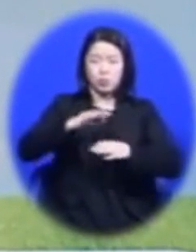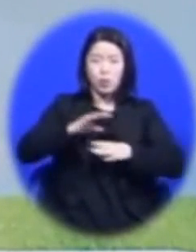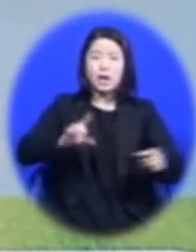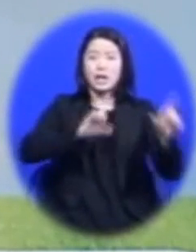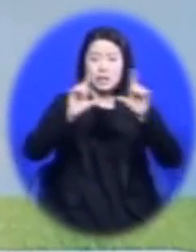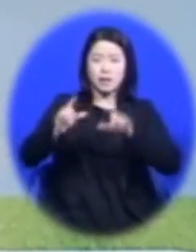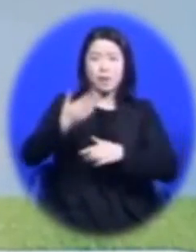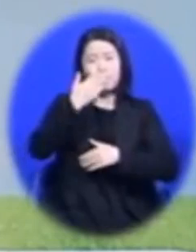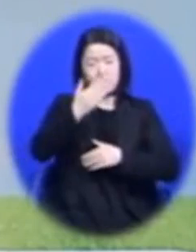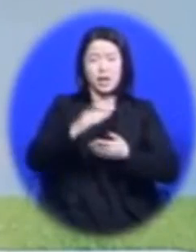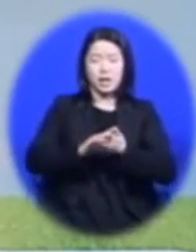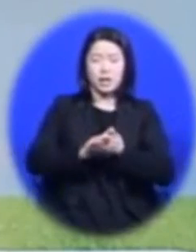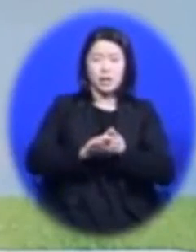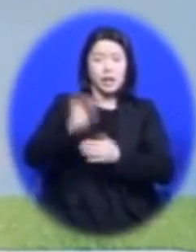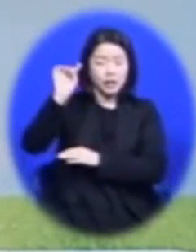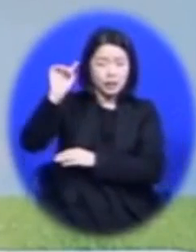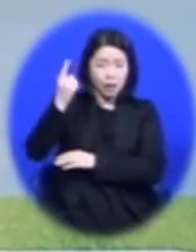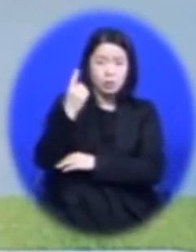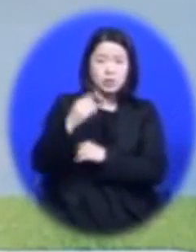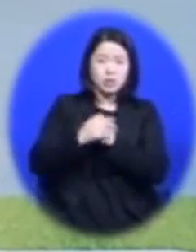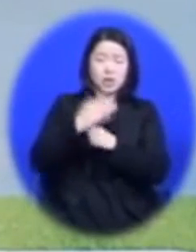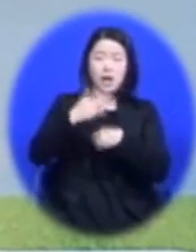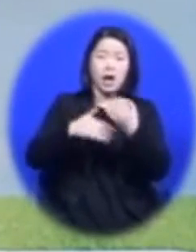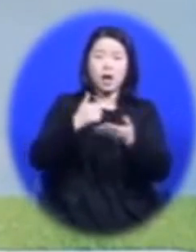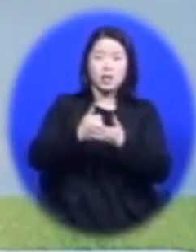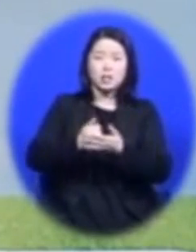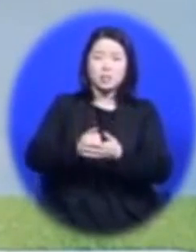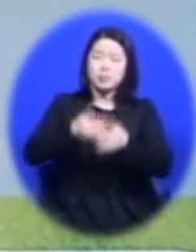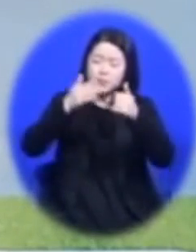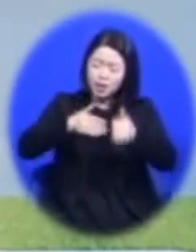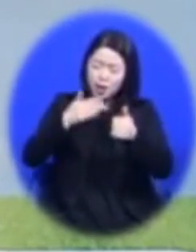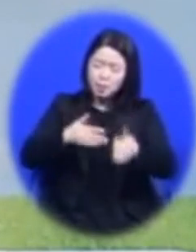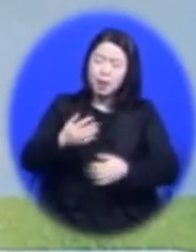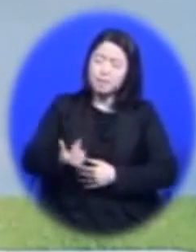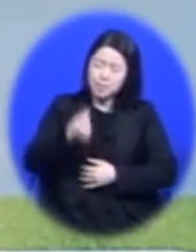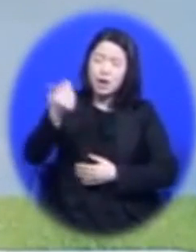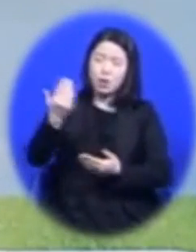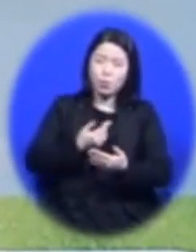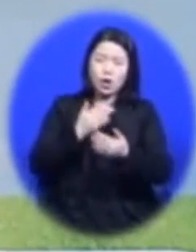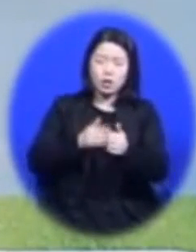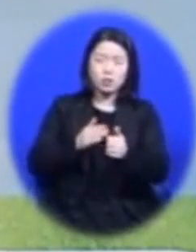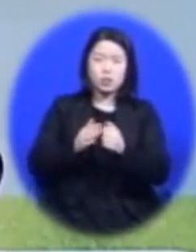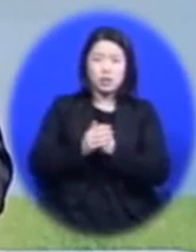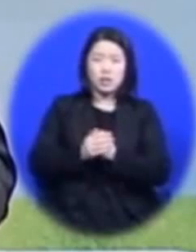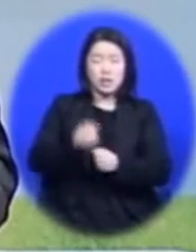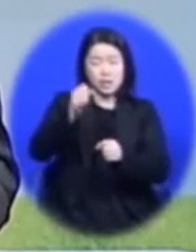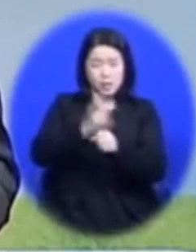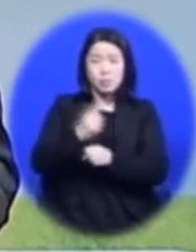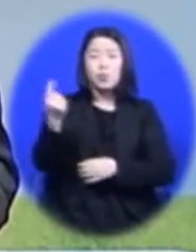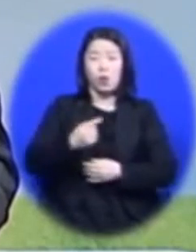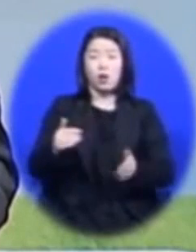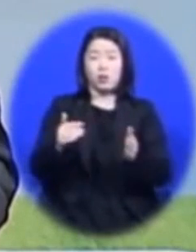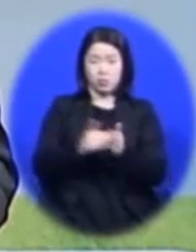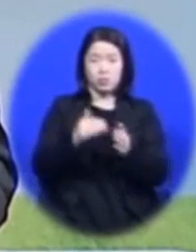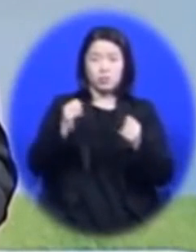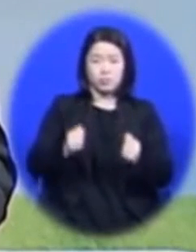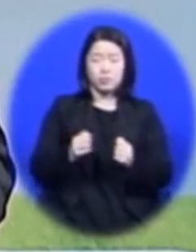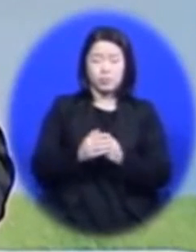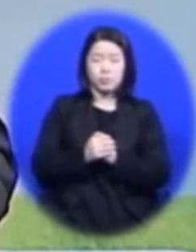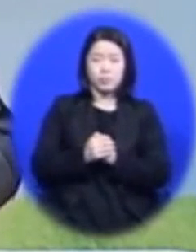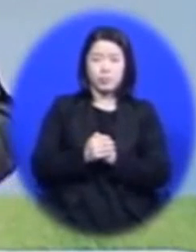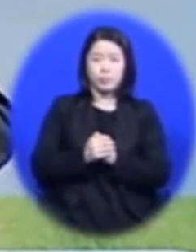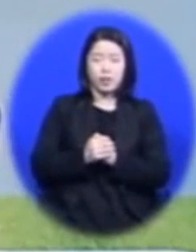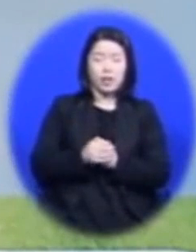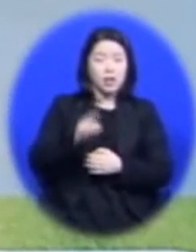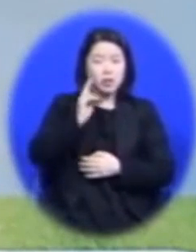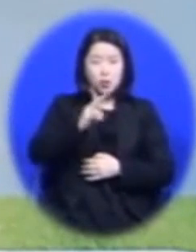삽니다. 다윗이 하나님 제발 좀 빨리 와주세요. 이미 와 계신 거예요.